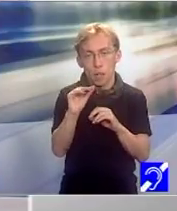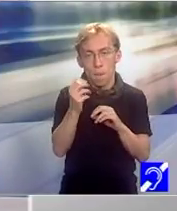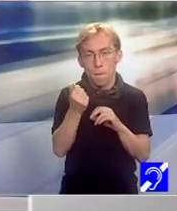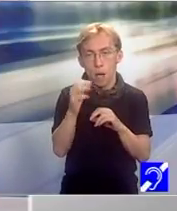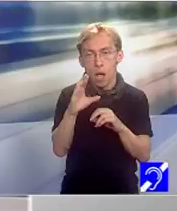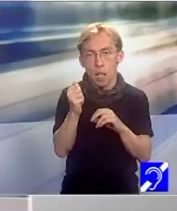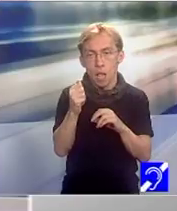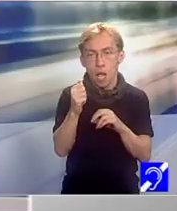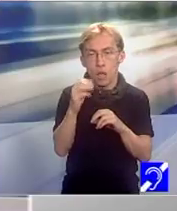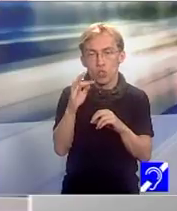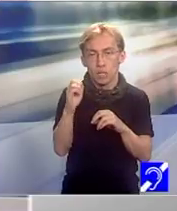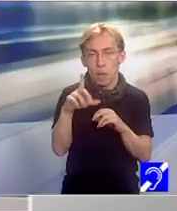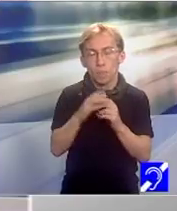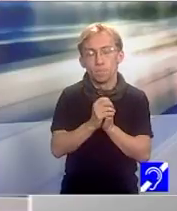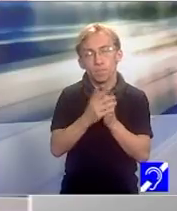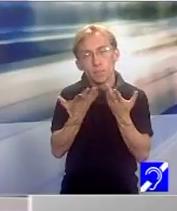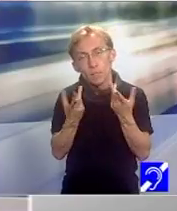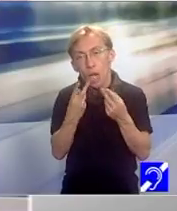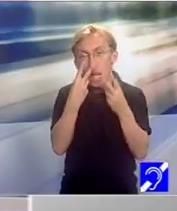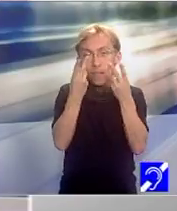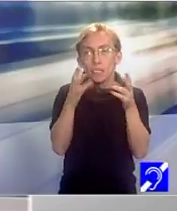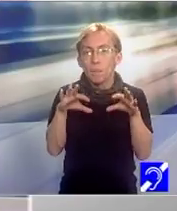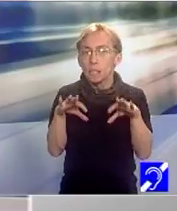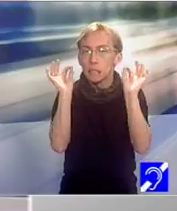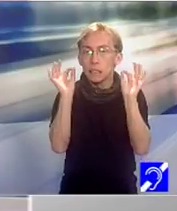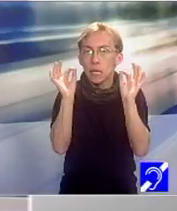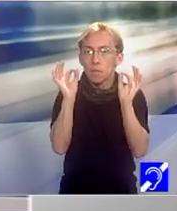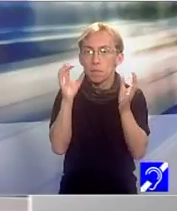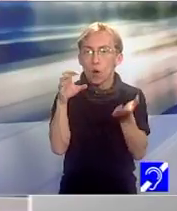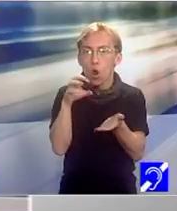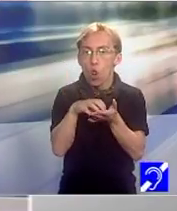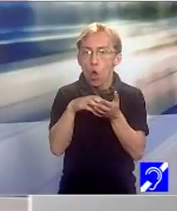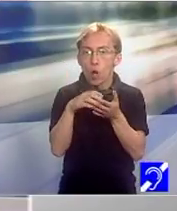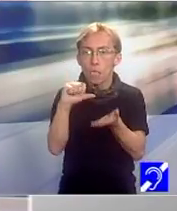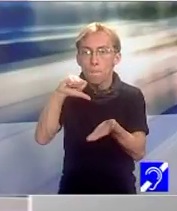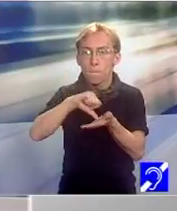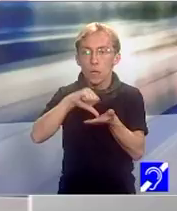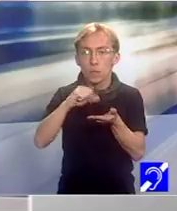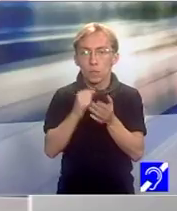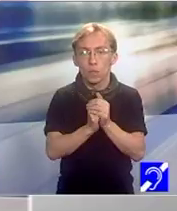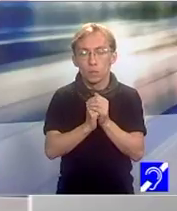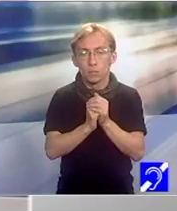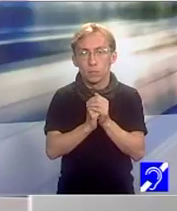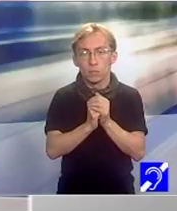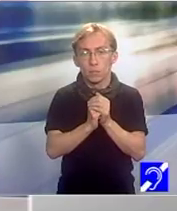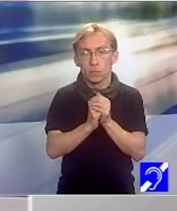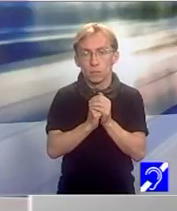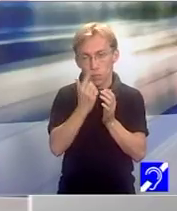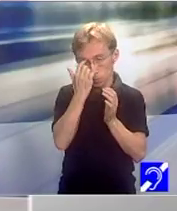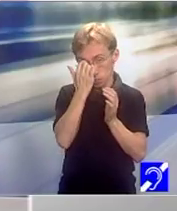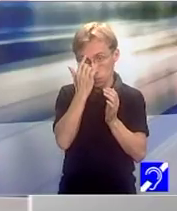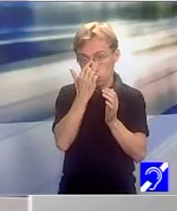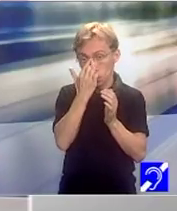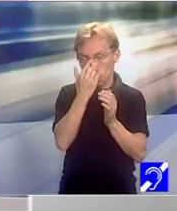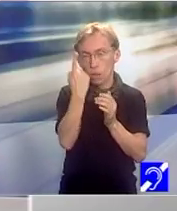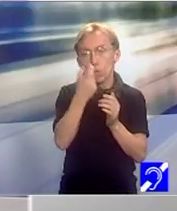Haideți să convenim calea de mijloc cumva. Fiind blocată în țară, atunci am încercat să ies afară.